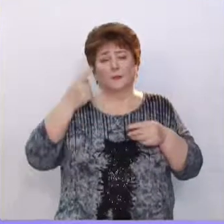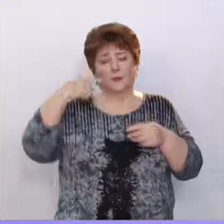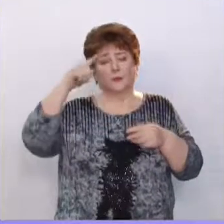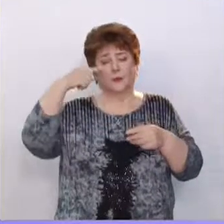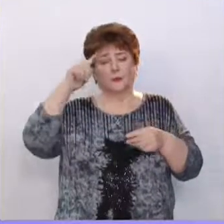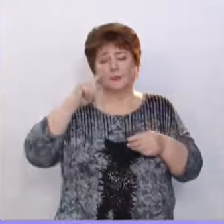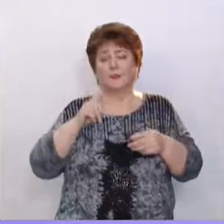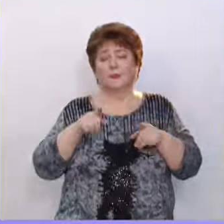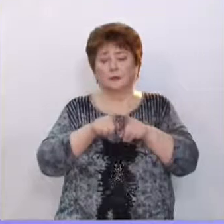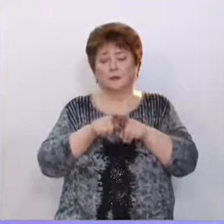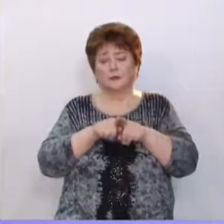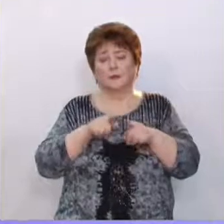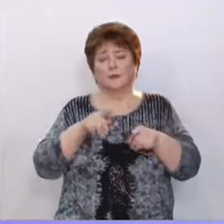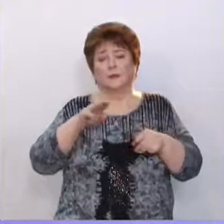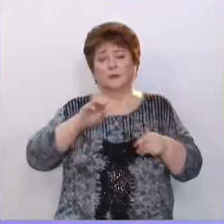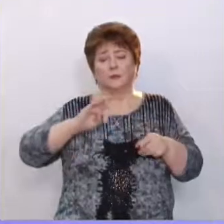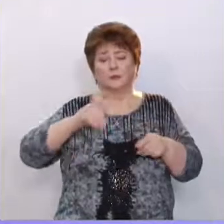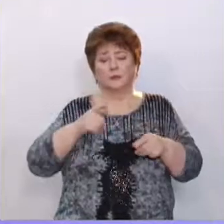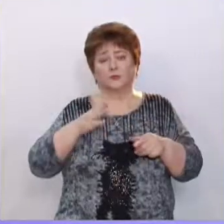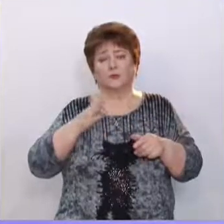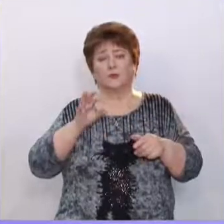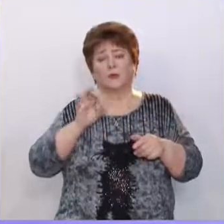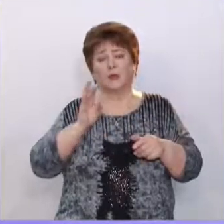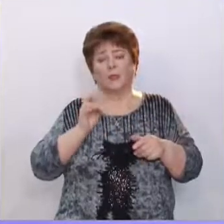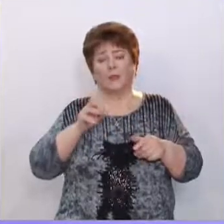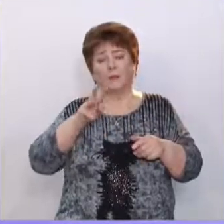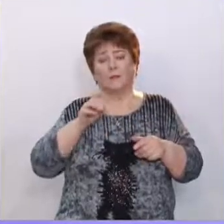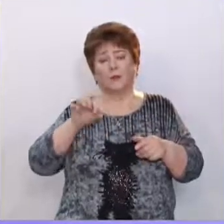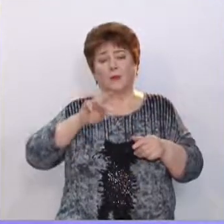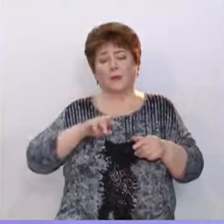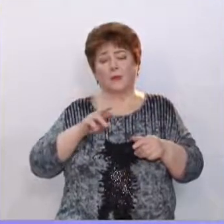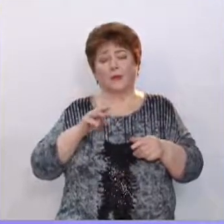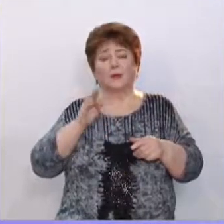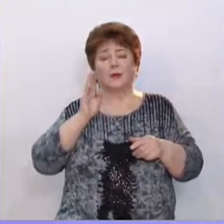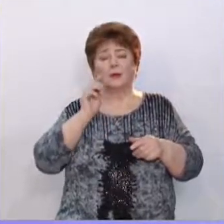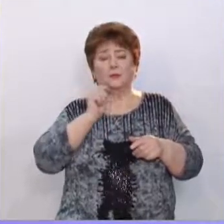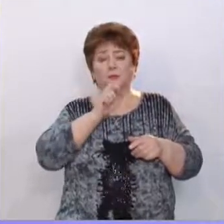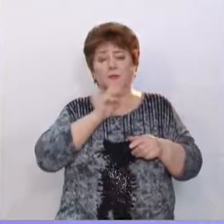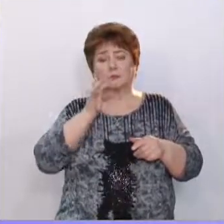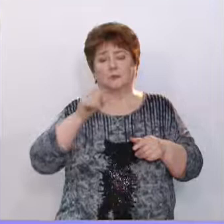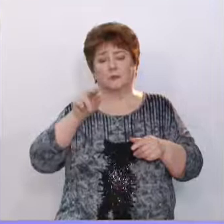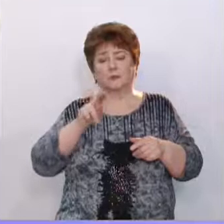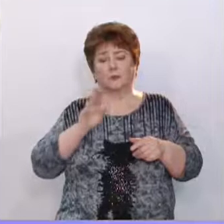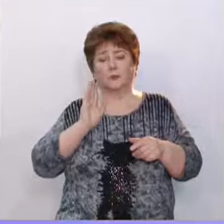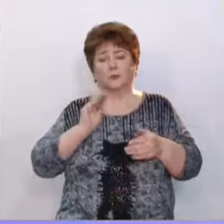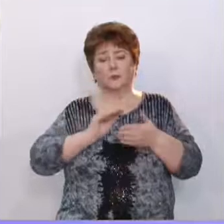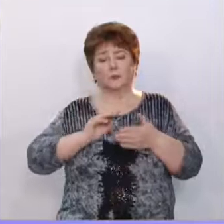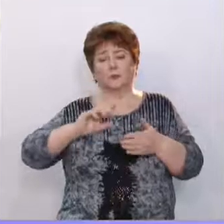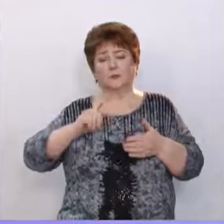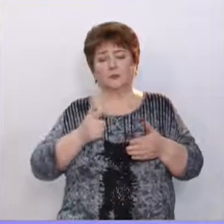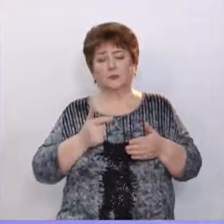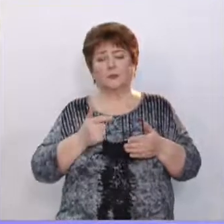ресниц. Тушь – она моя, женский род. На конце будем писать мягкий